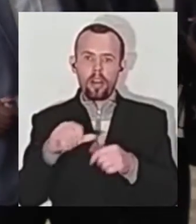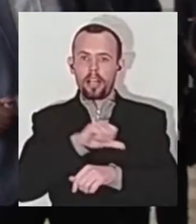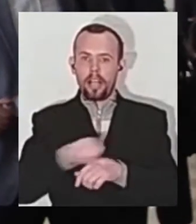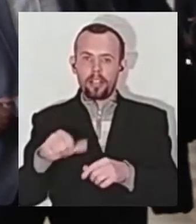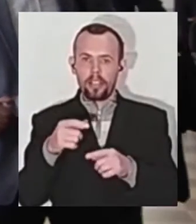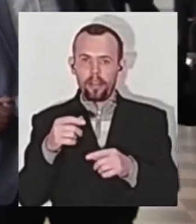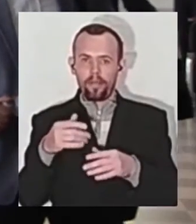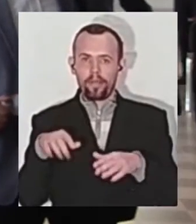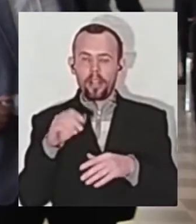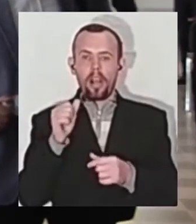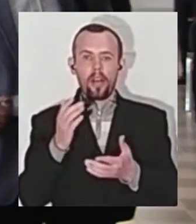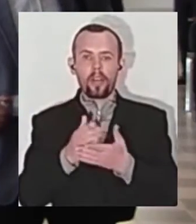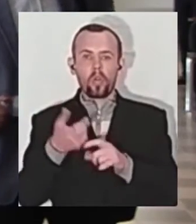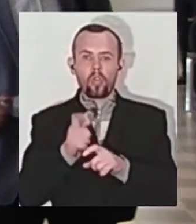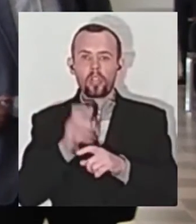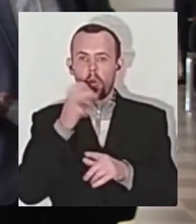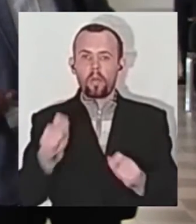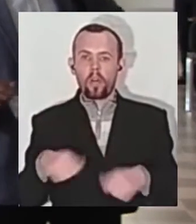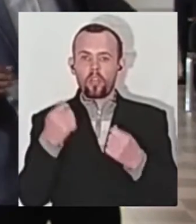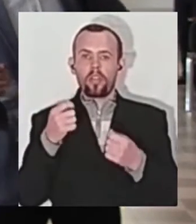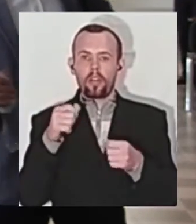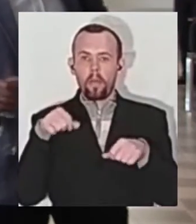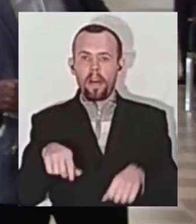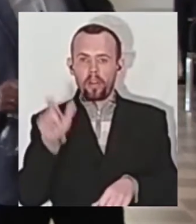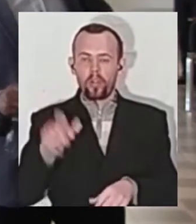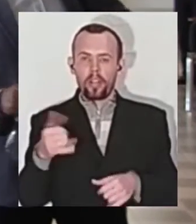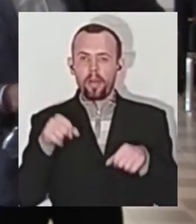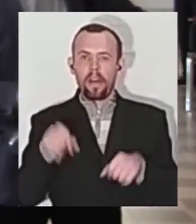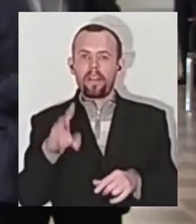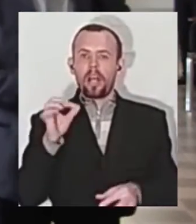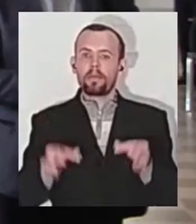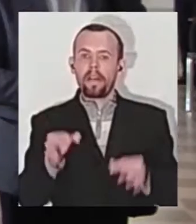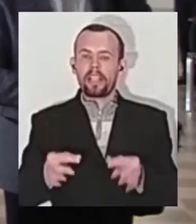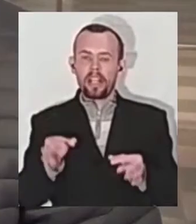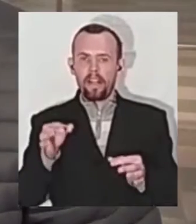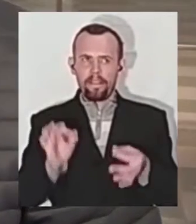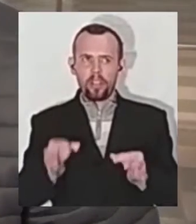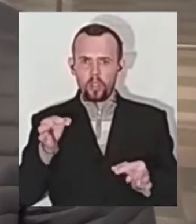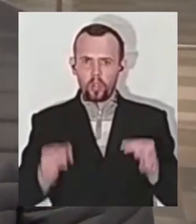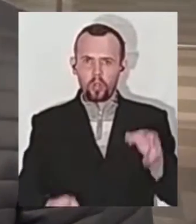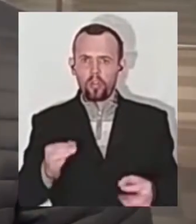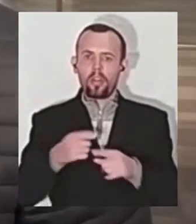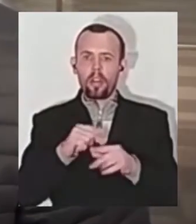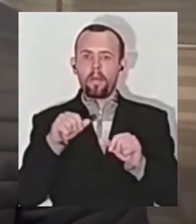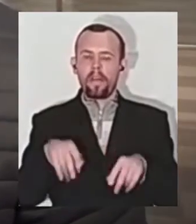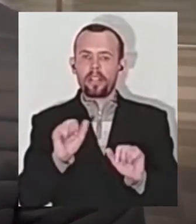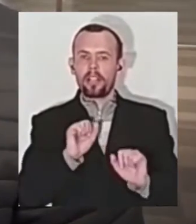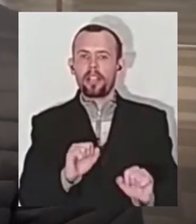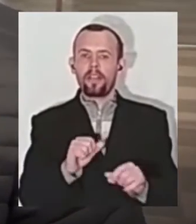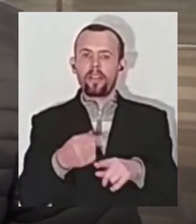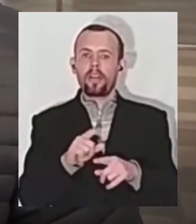є дуже серйозним порушенням прав людини і права на справедливий суд, і, зокрема, також права на захист. Справа сфальсифікована